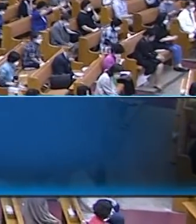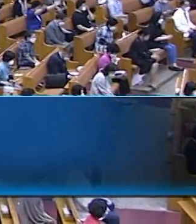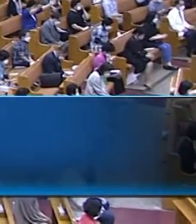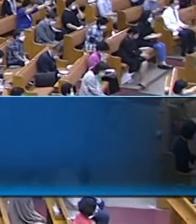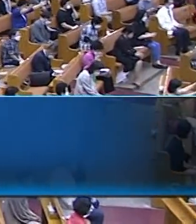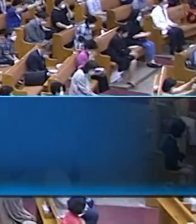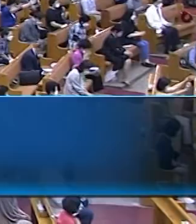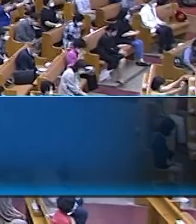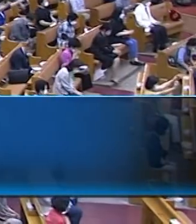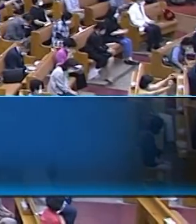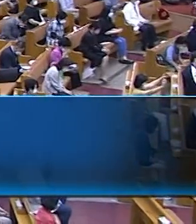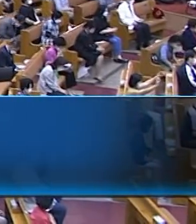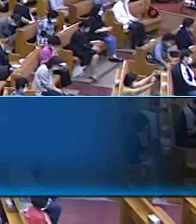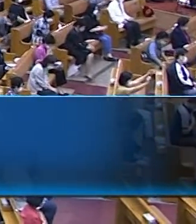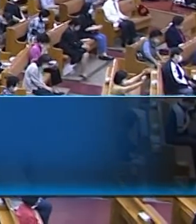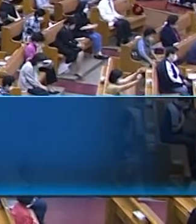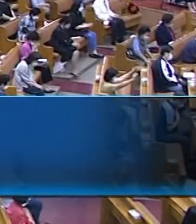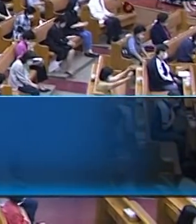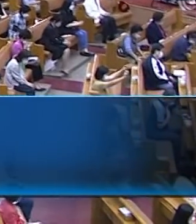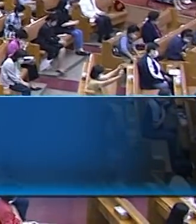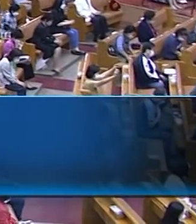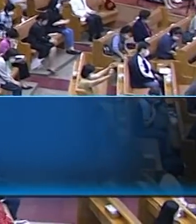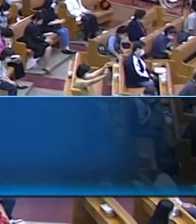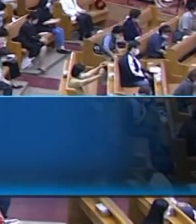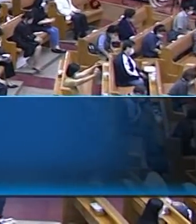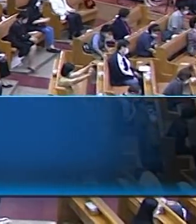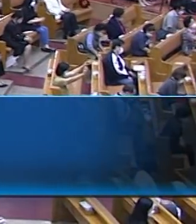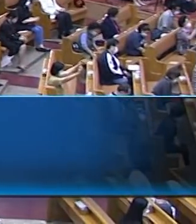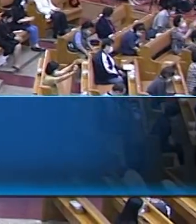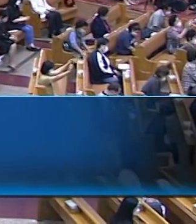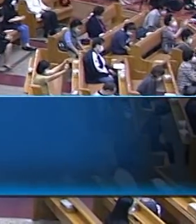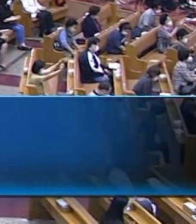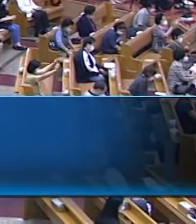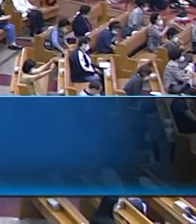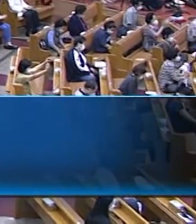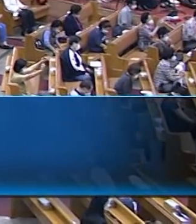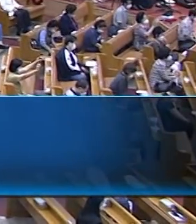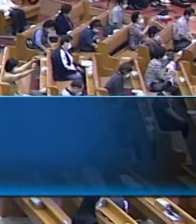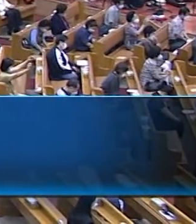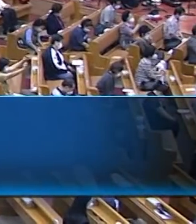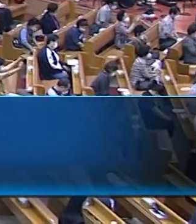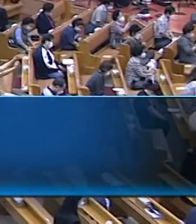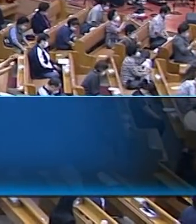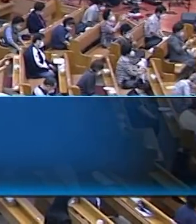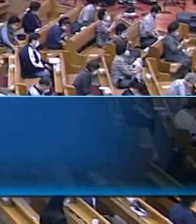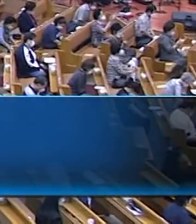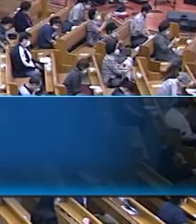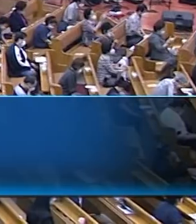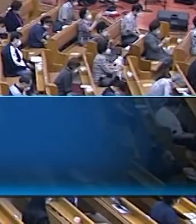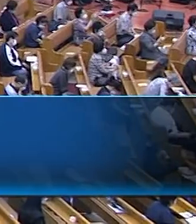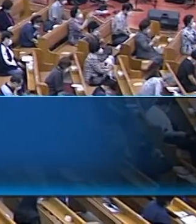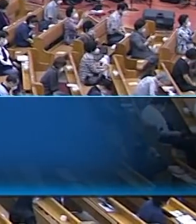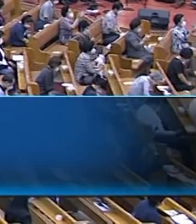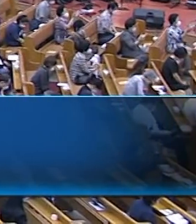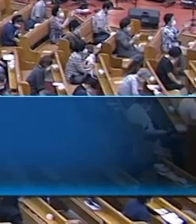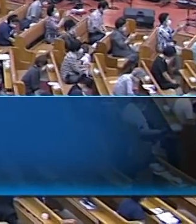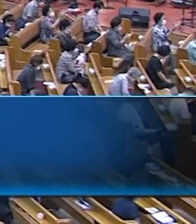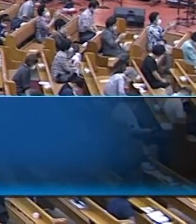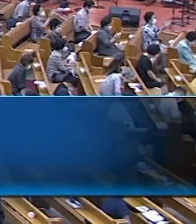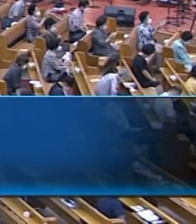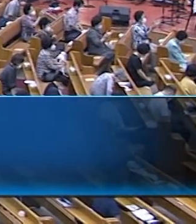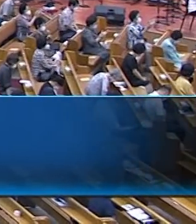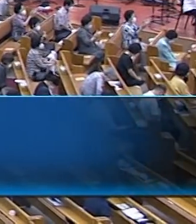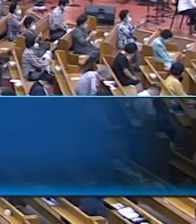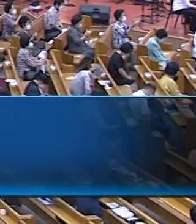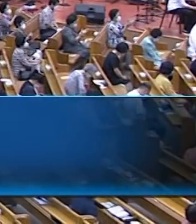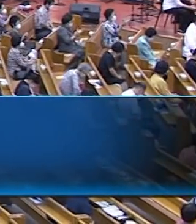마음에 주님의 은혜가 넘쳐나고 기쁨이 넘쳐나고 감사가 넘쳐나고 주의 사랑이 넘쳐나게 하여 주옵소서. 주의 성령이여 역사하시옵소서.